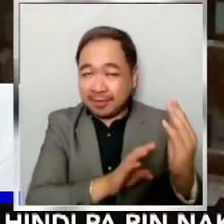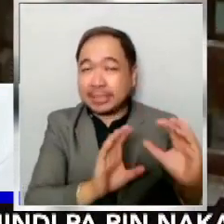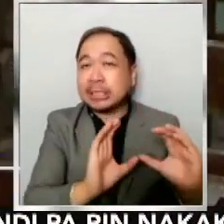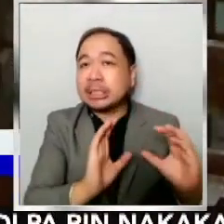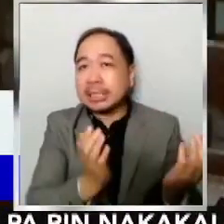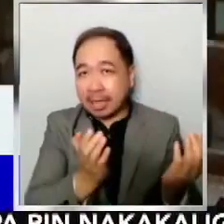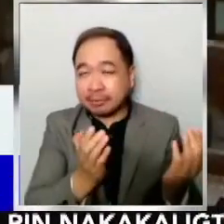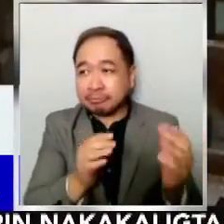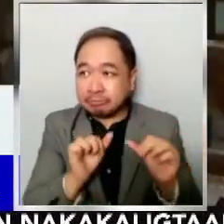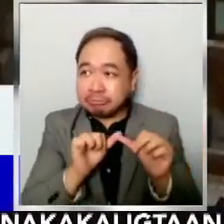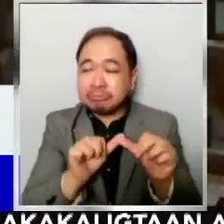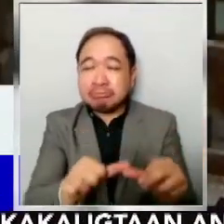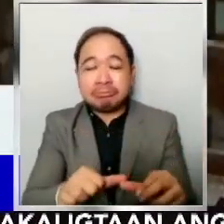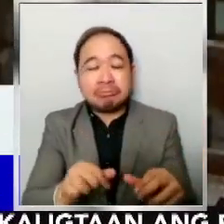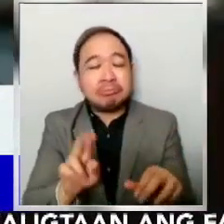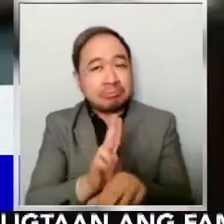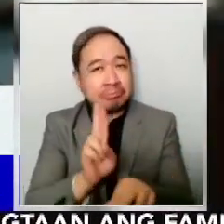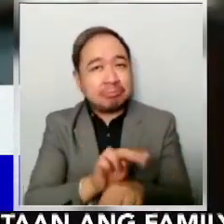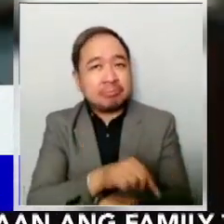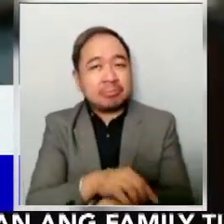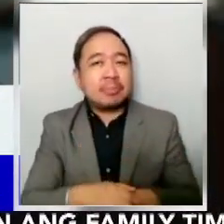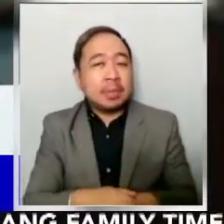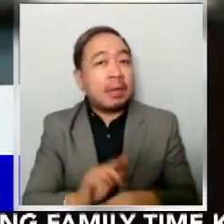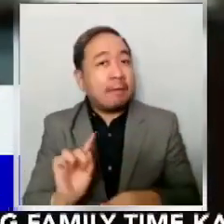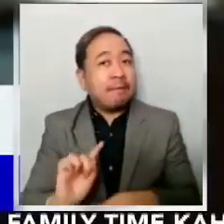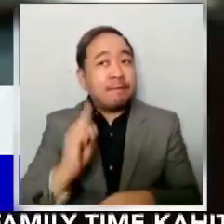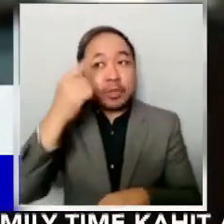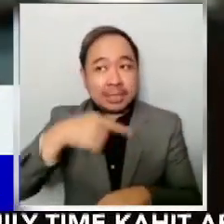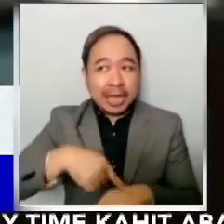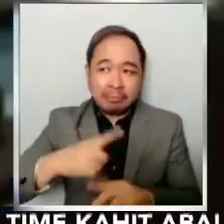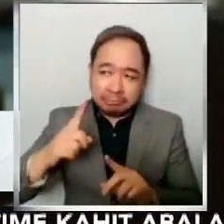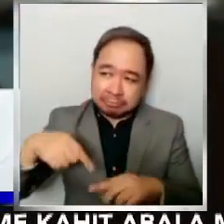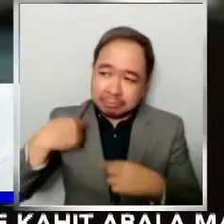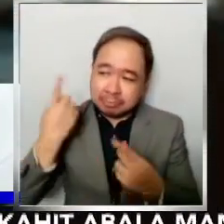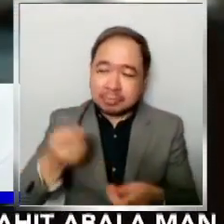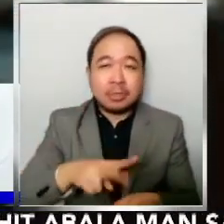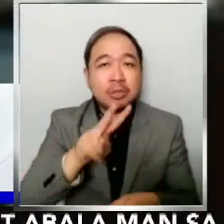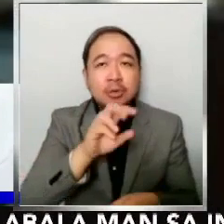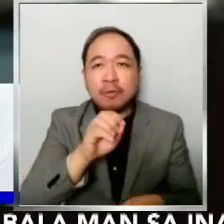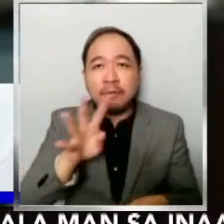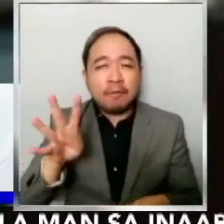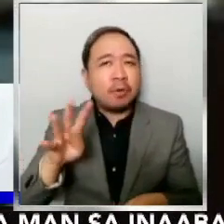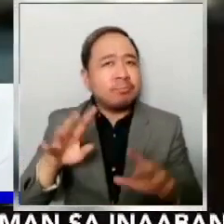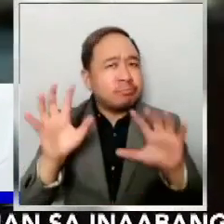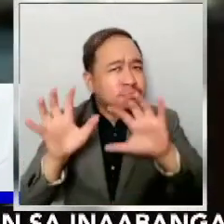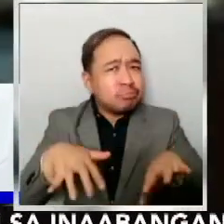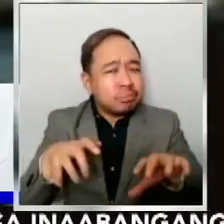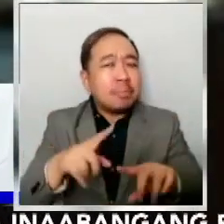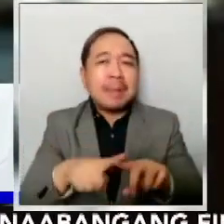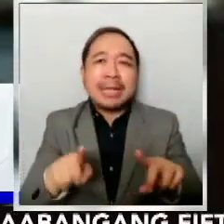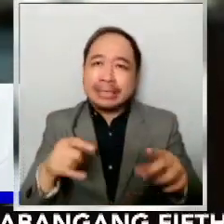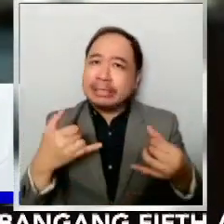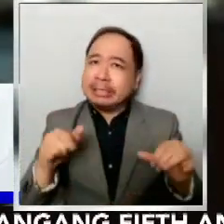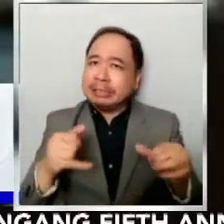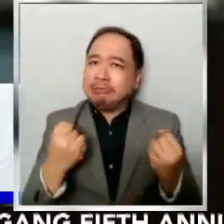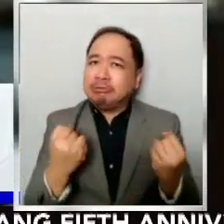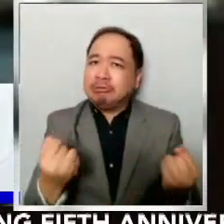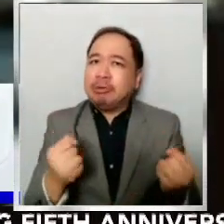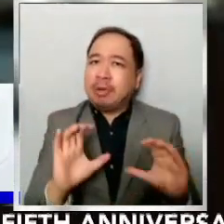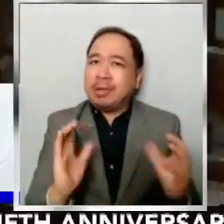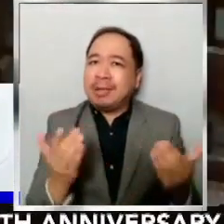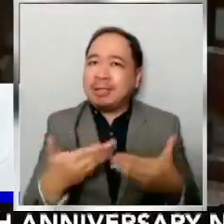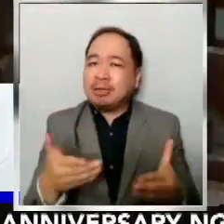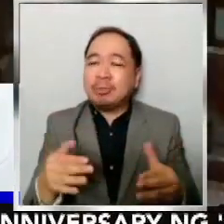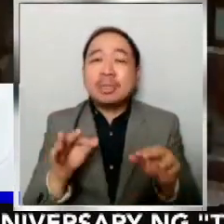bumagyo ng 2004, mahalaga yung matibay na classroom para sa mga mag-aaral dahil hindi na namin